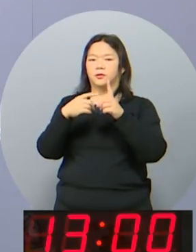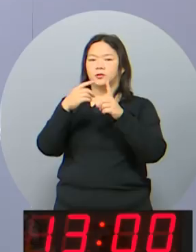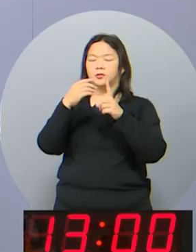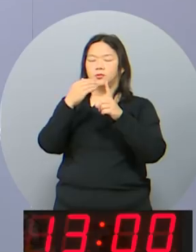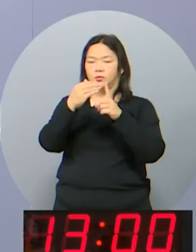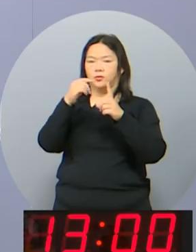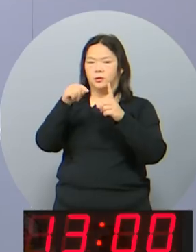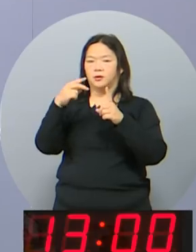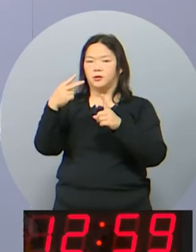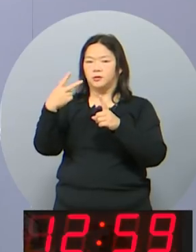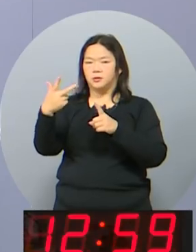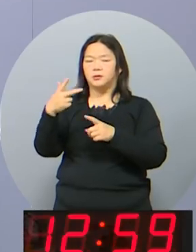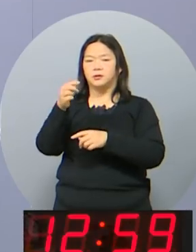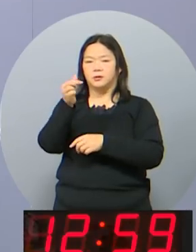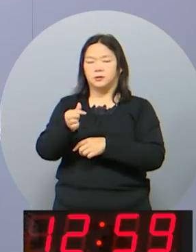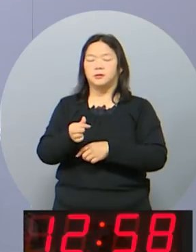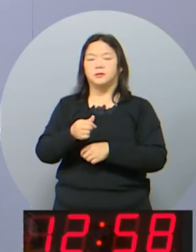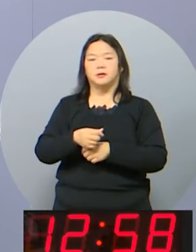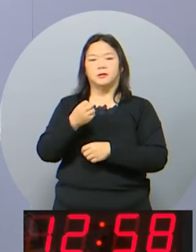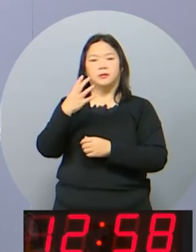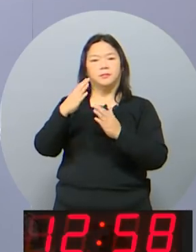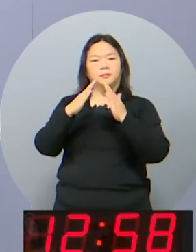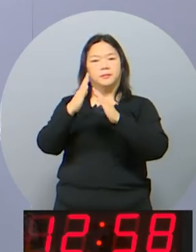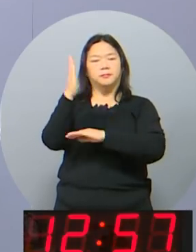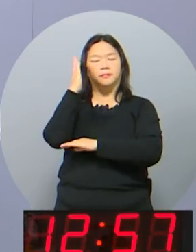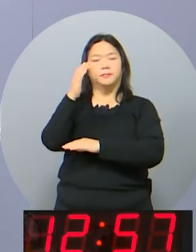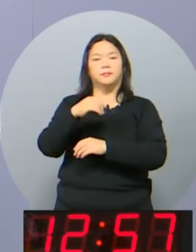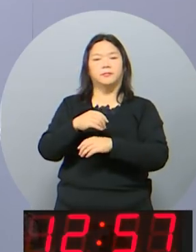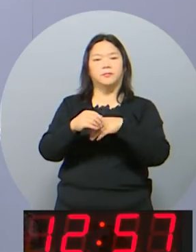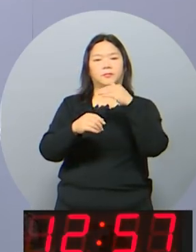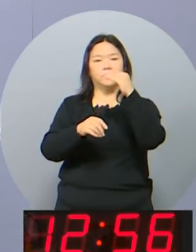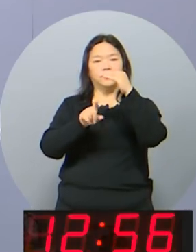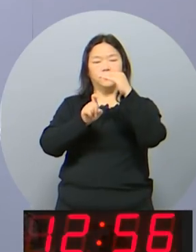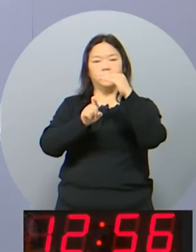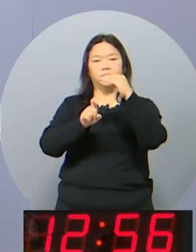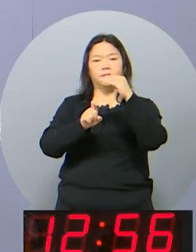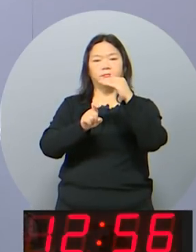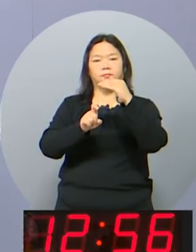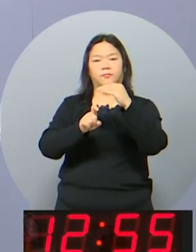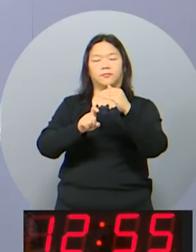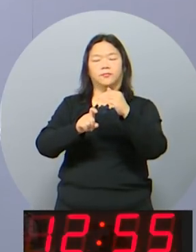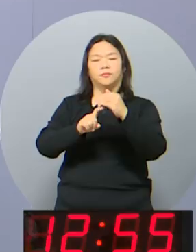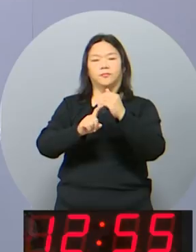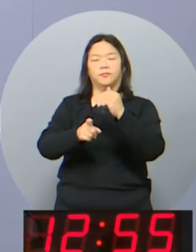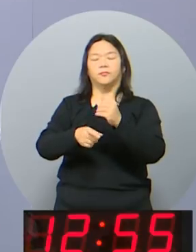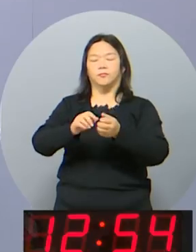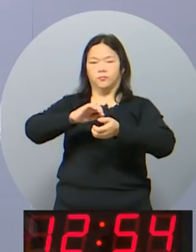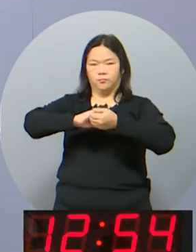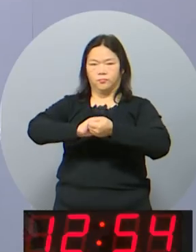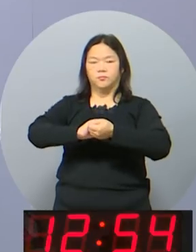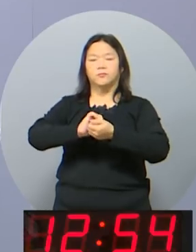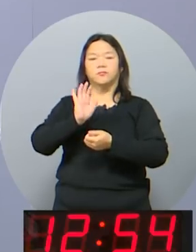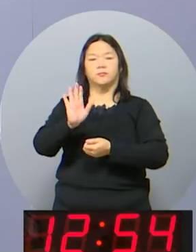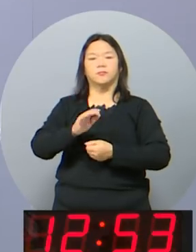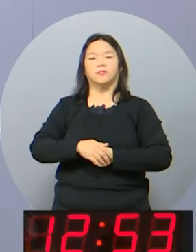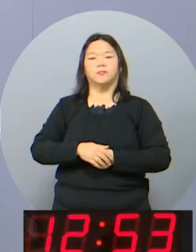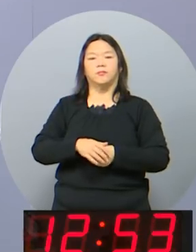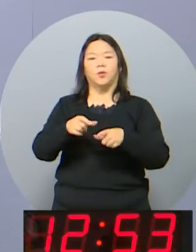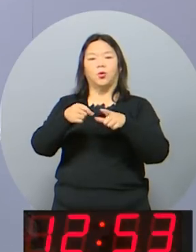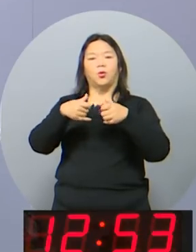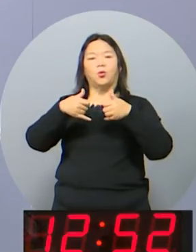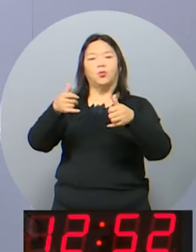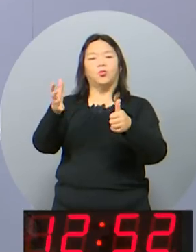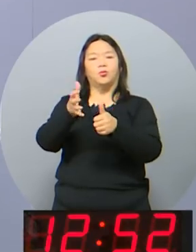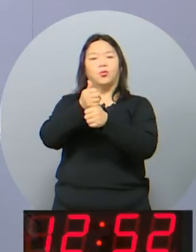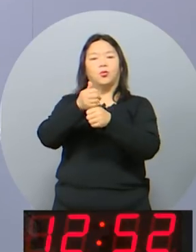19.27亿。那新北市政府在9月10号就已经拍板定案，那公路总局也